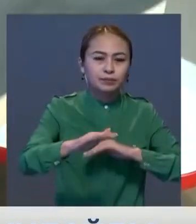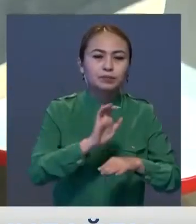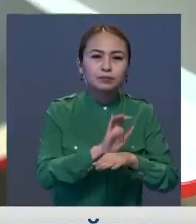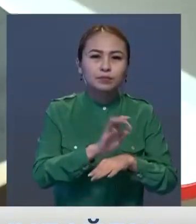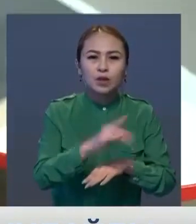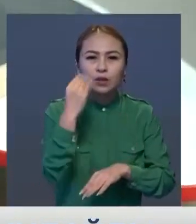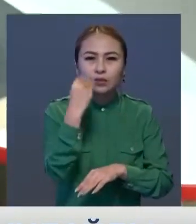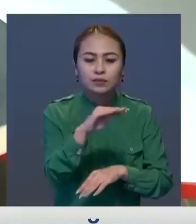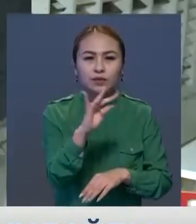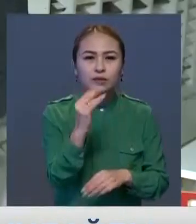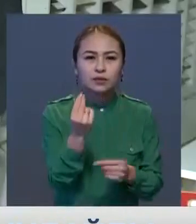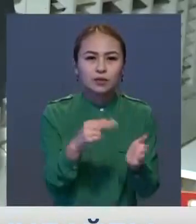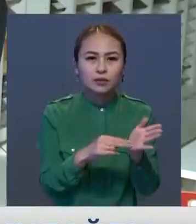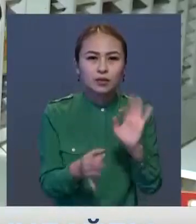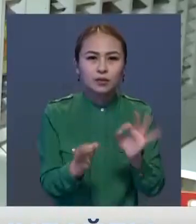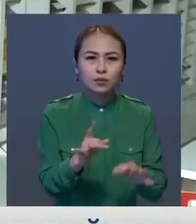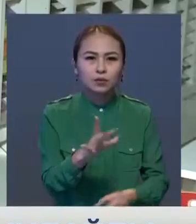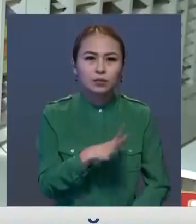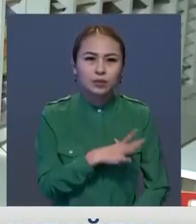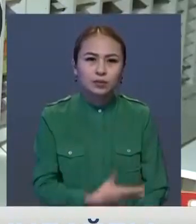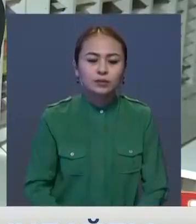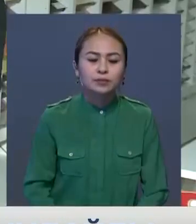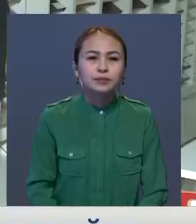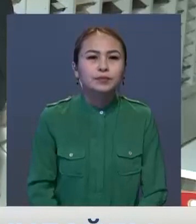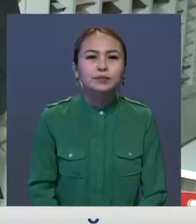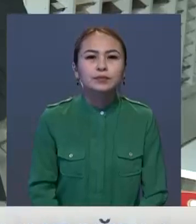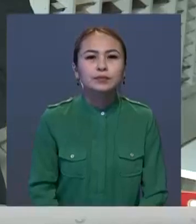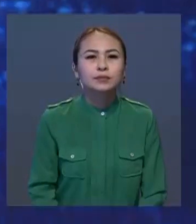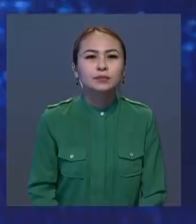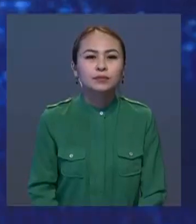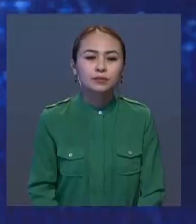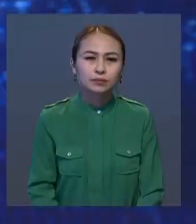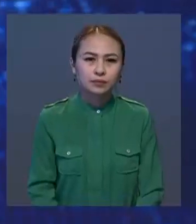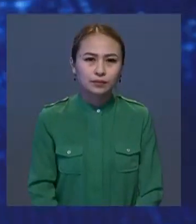мен бағасының қолайлы болуы үшін қажет. Нұрбек Байбосын, хабар 24, Шымкент.